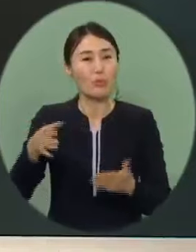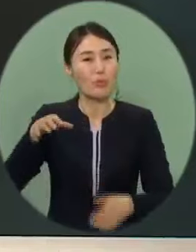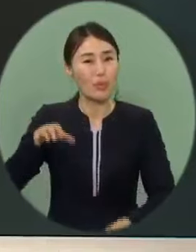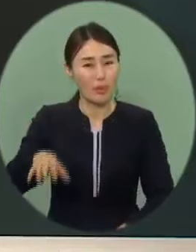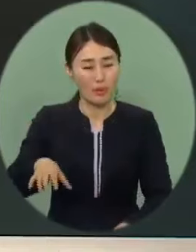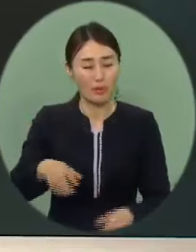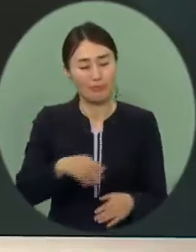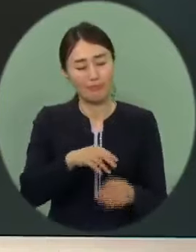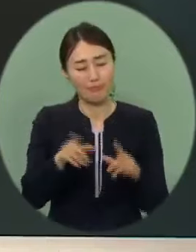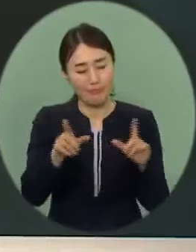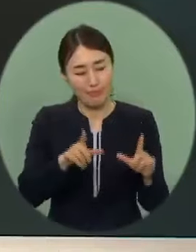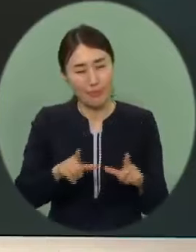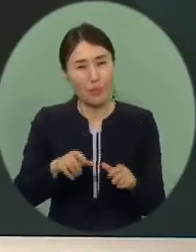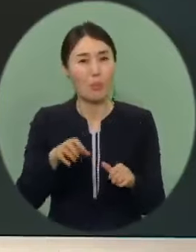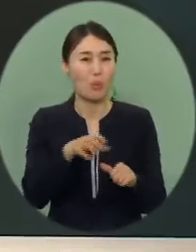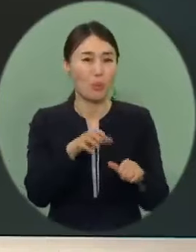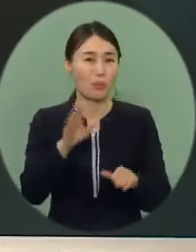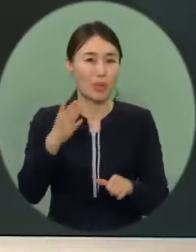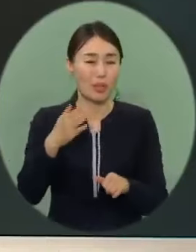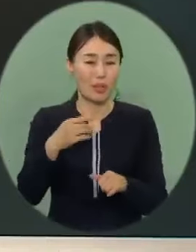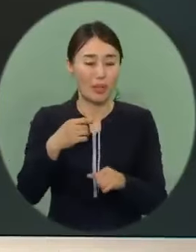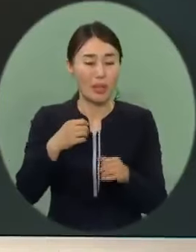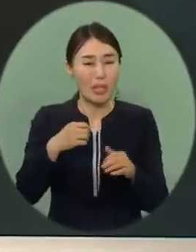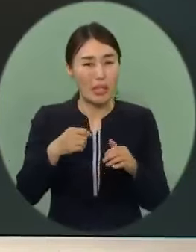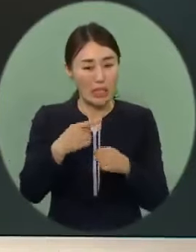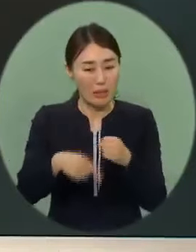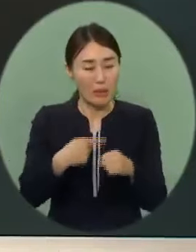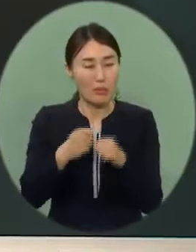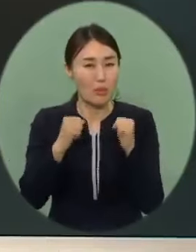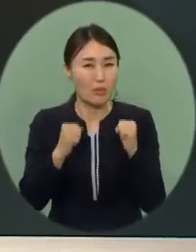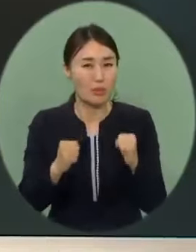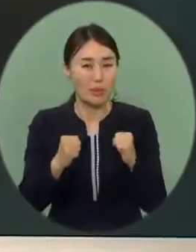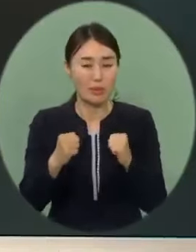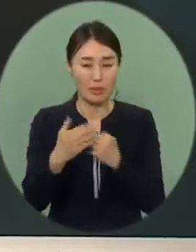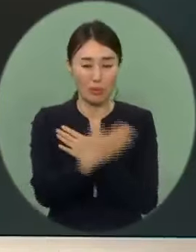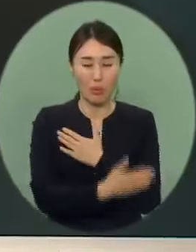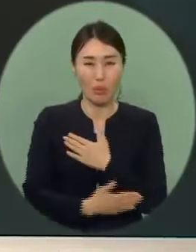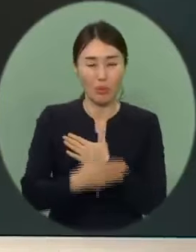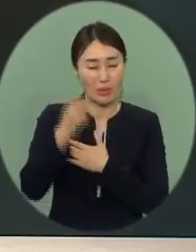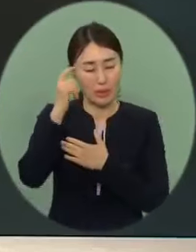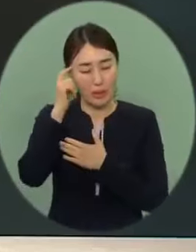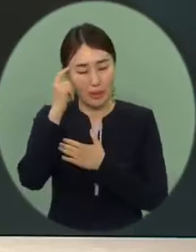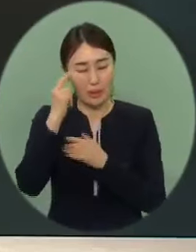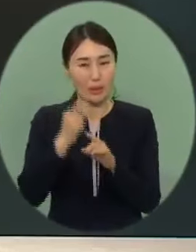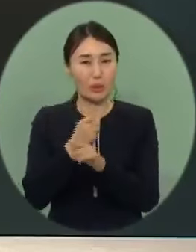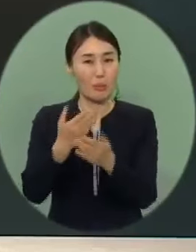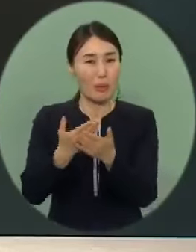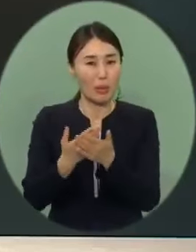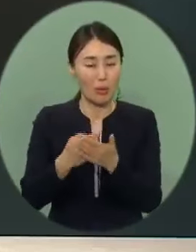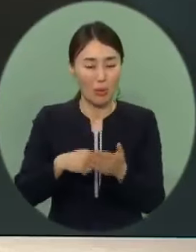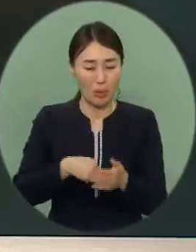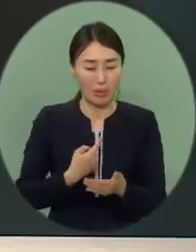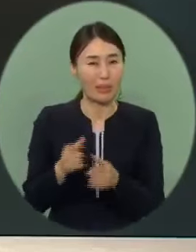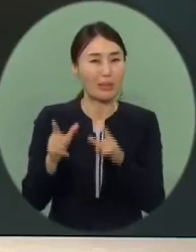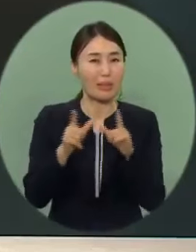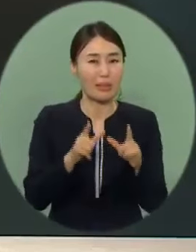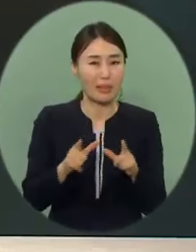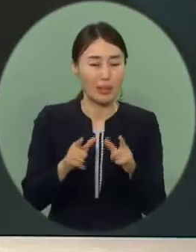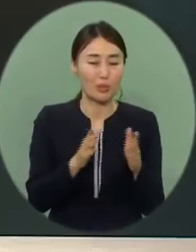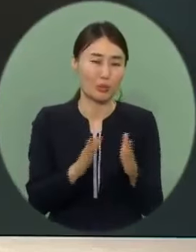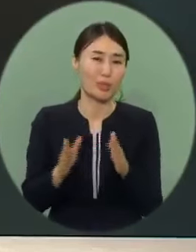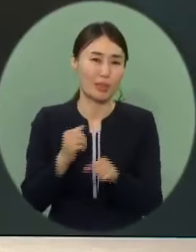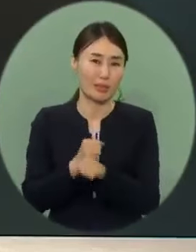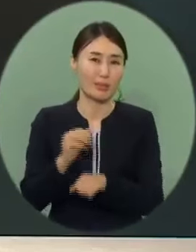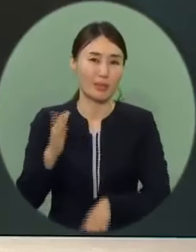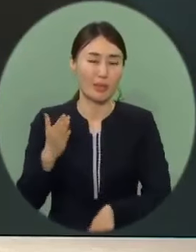보호받게 됩니다 최대 1년간 머물며 신체적 또 정신적 치료를 받고 자립을 준비하게 되는데요